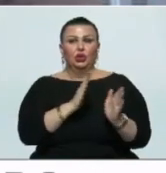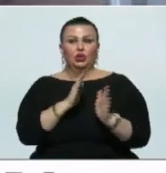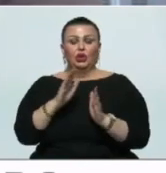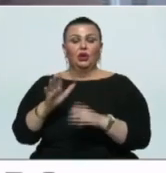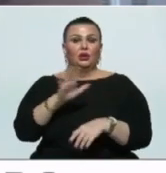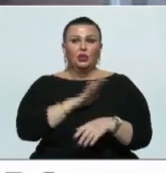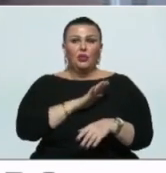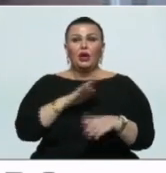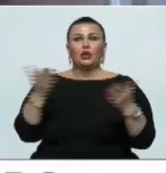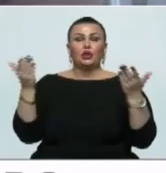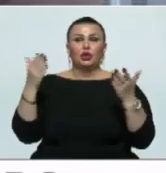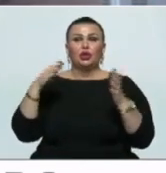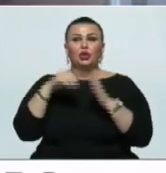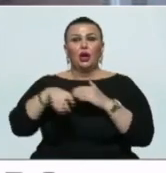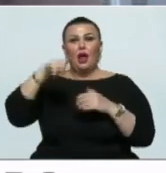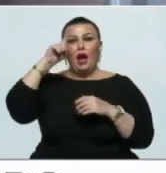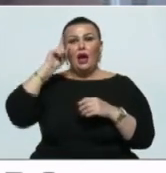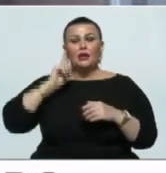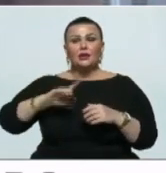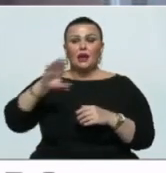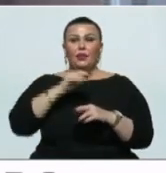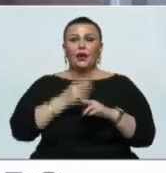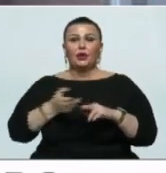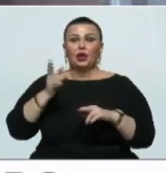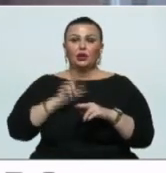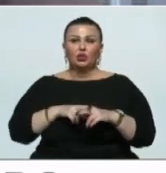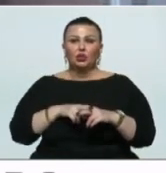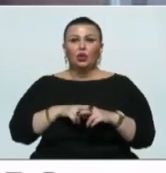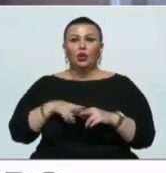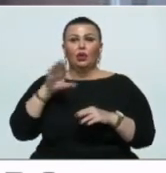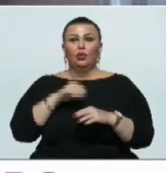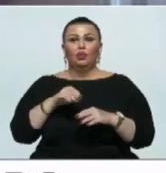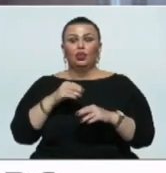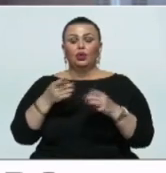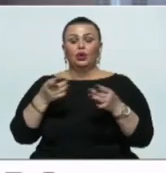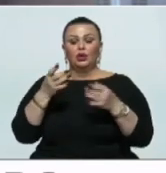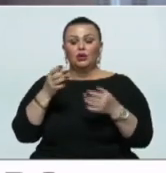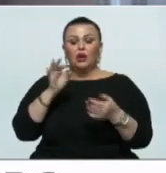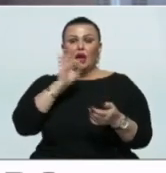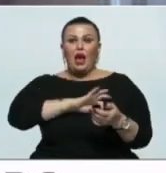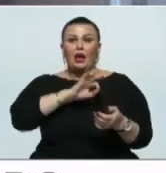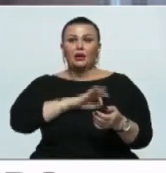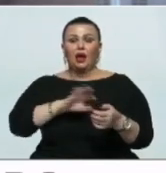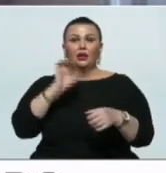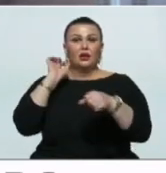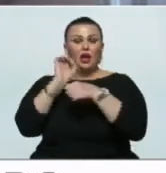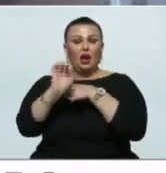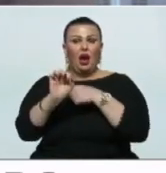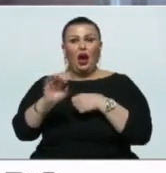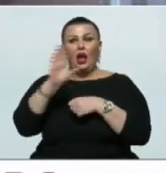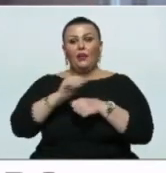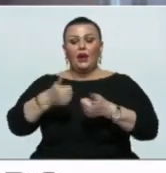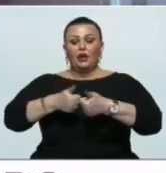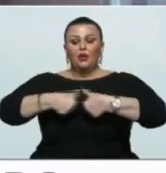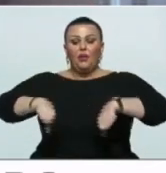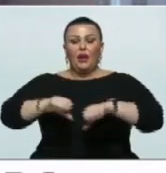yönetildi. İnşallah Azerbaycan'ın bu sahada kazandığı bu galibiyeti masada da